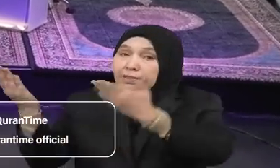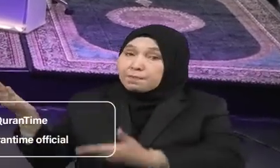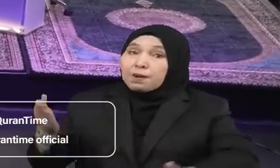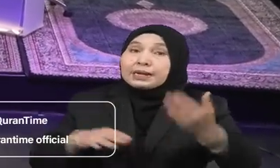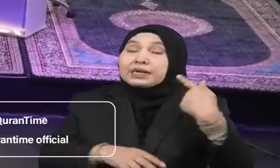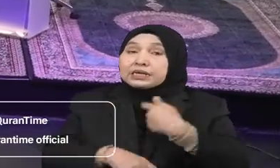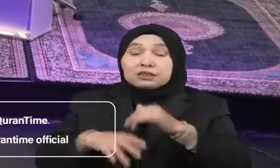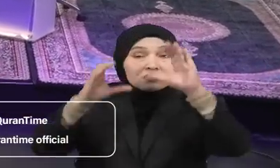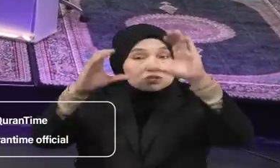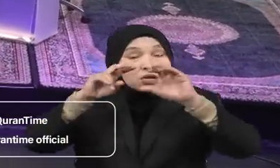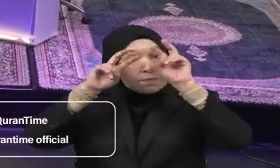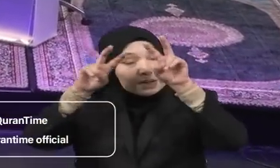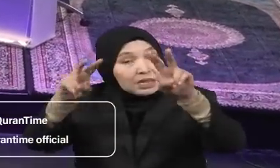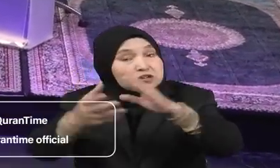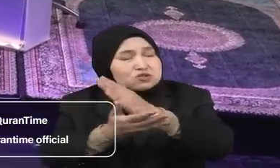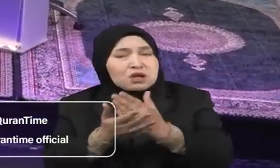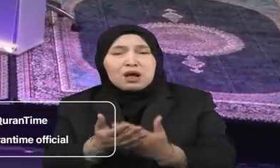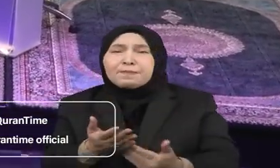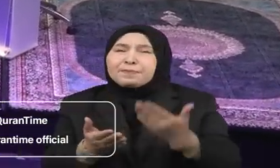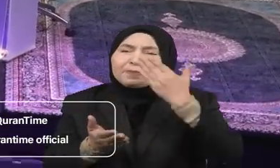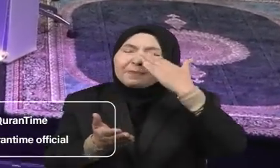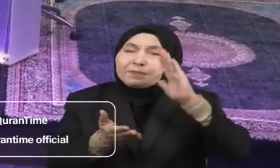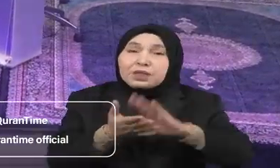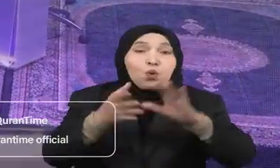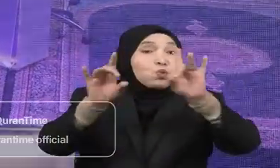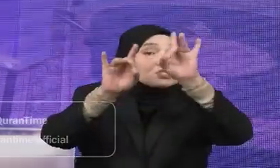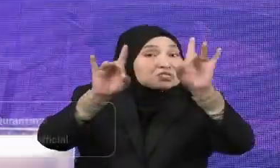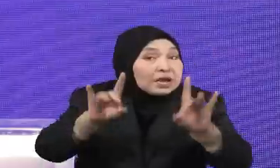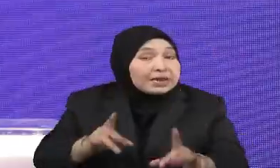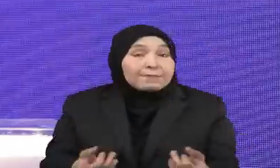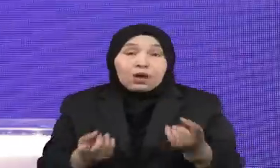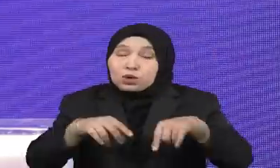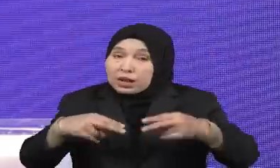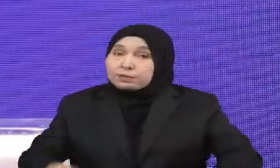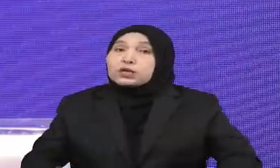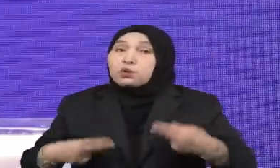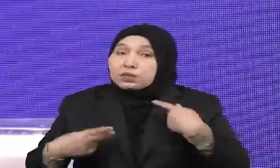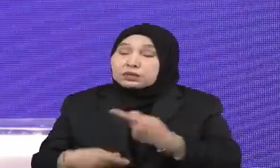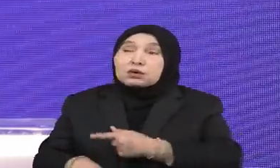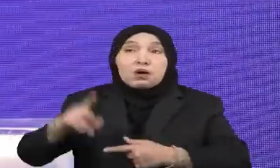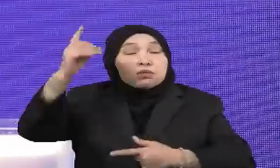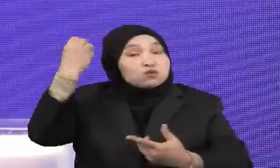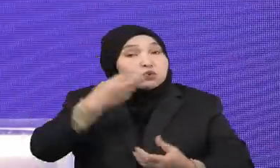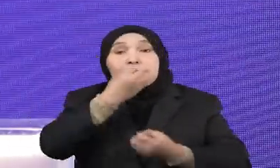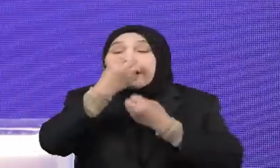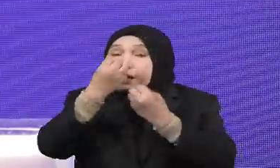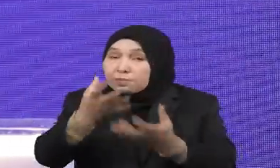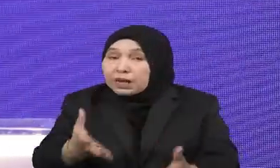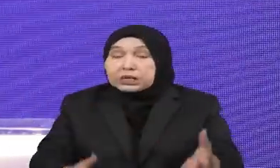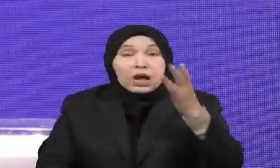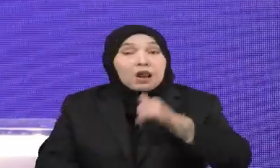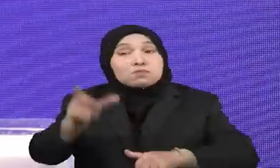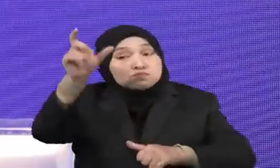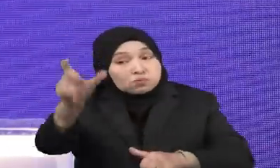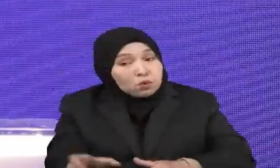melihat sesuatu musibah saja sesuatu ujian yang berlaku dalam hidup kita ini sudah pun Allah maklumkan kalau seseorang